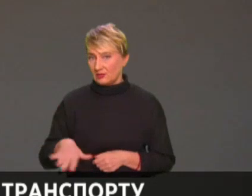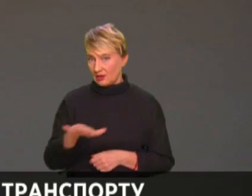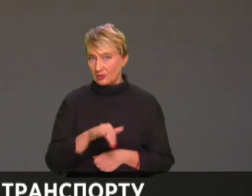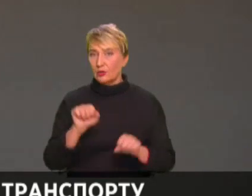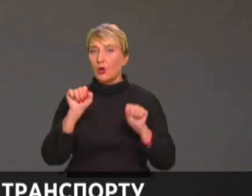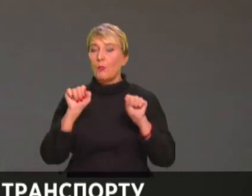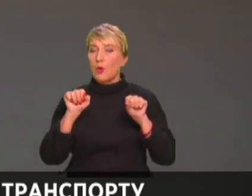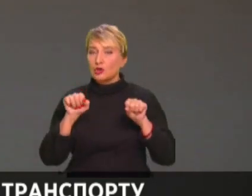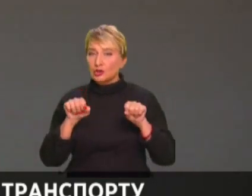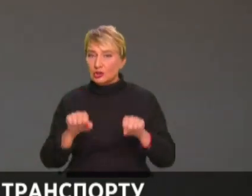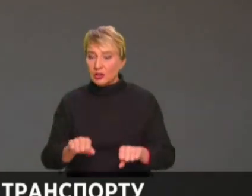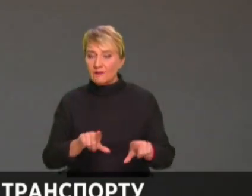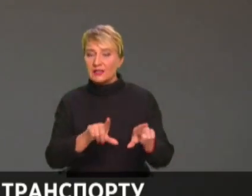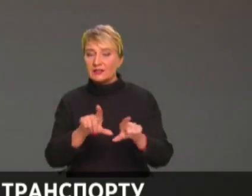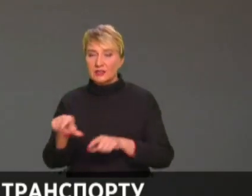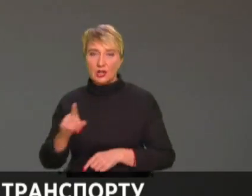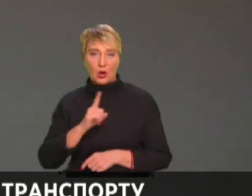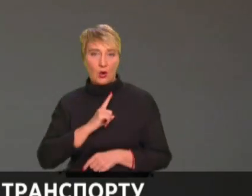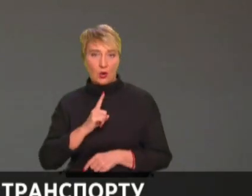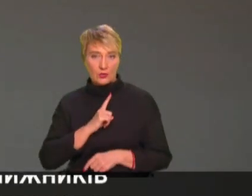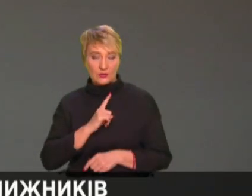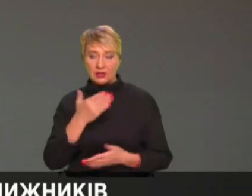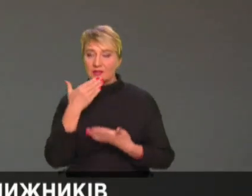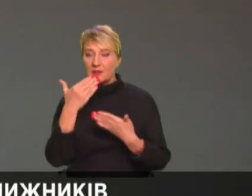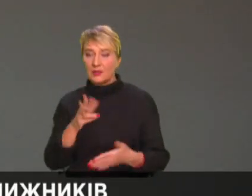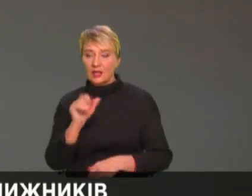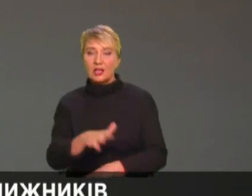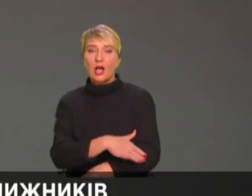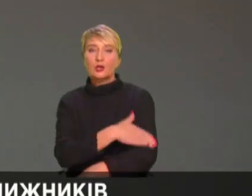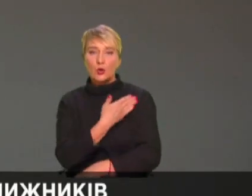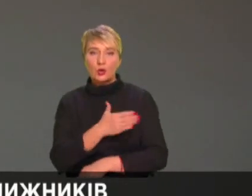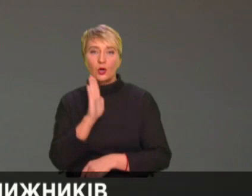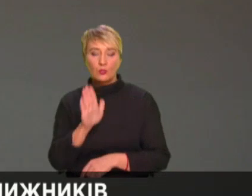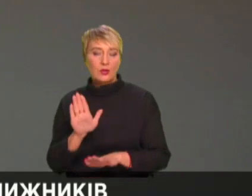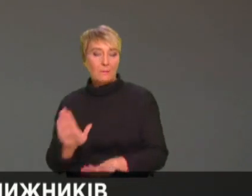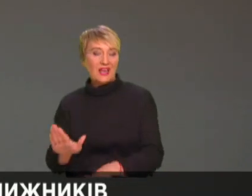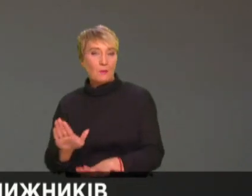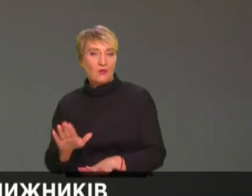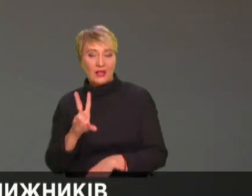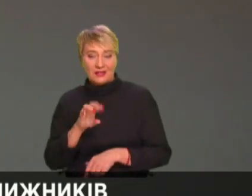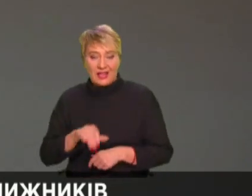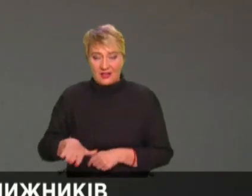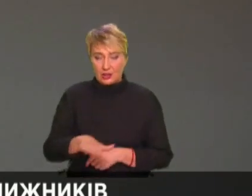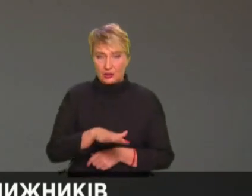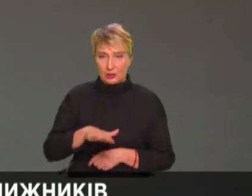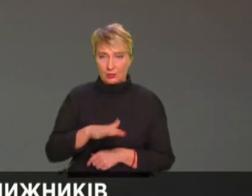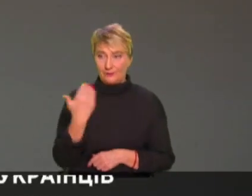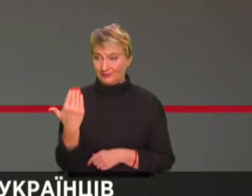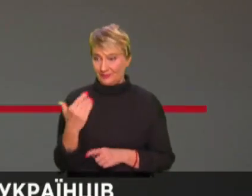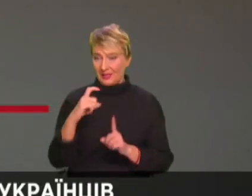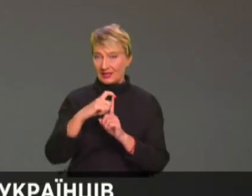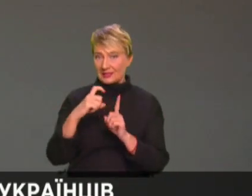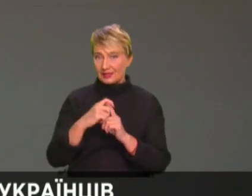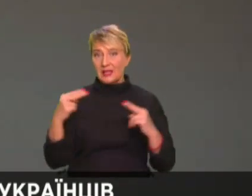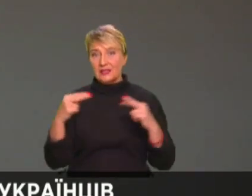заїжджати, проте охоронець запитав, як довго ви будете перебувати на території. Зі слів і